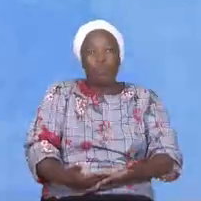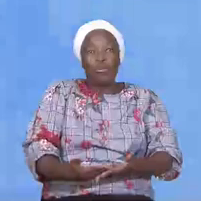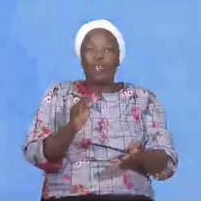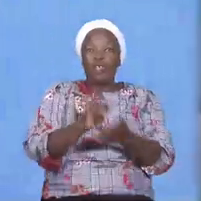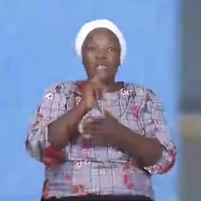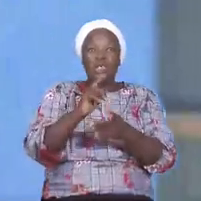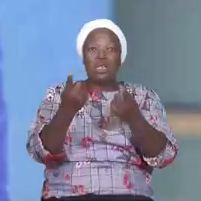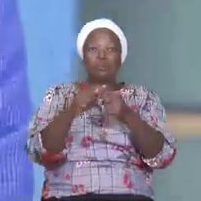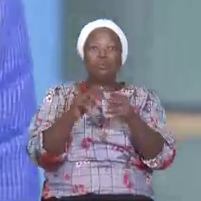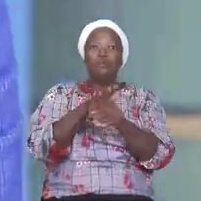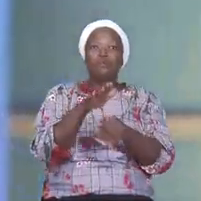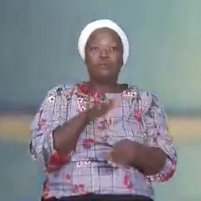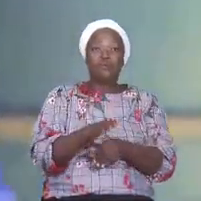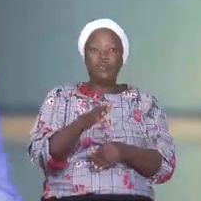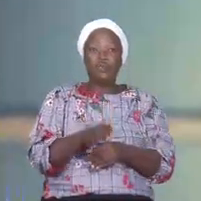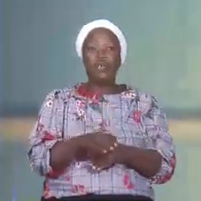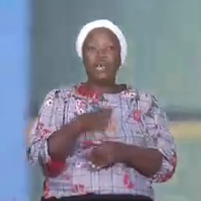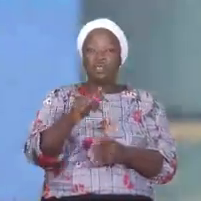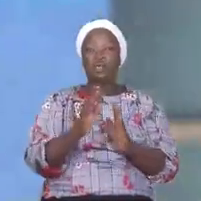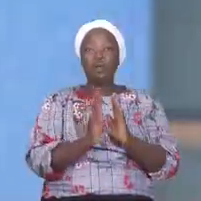Quand Christ était né,